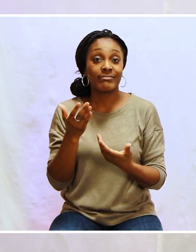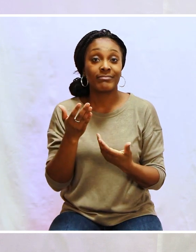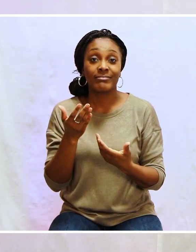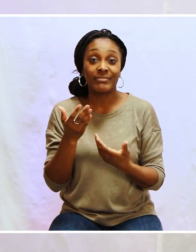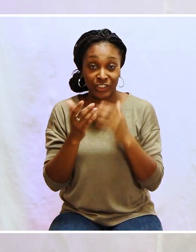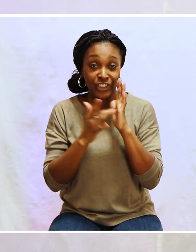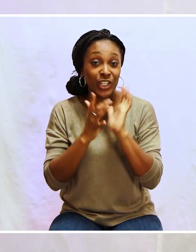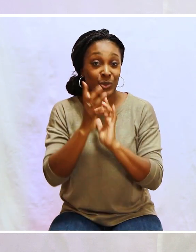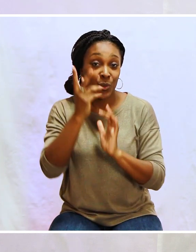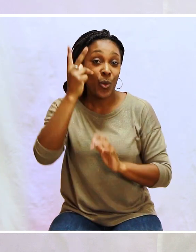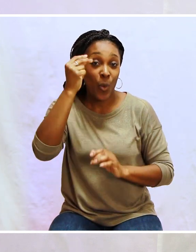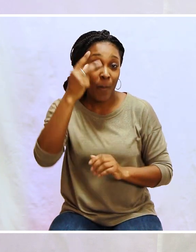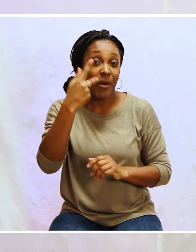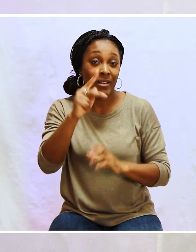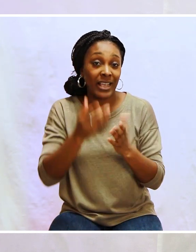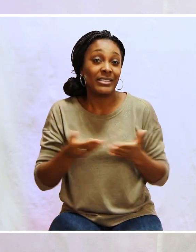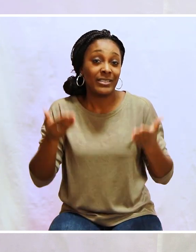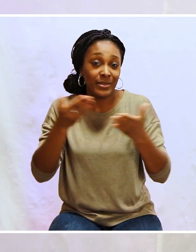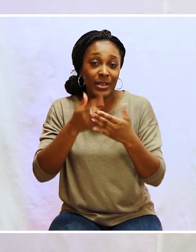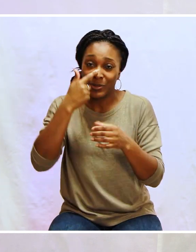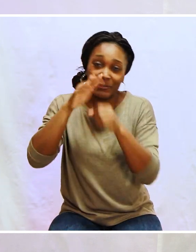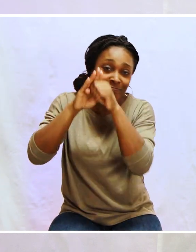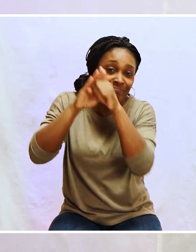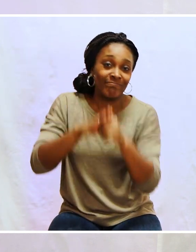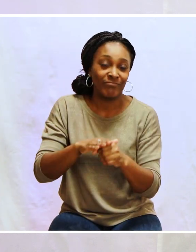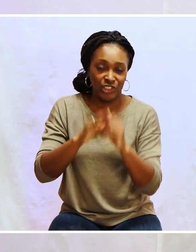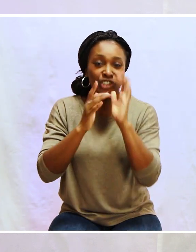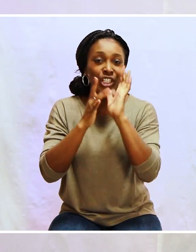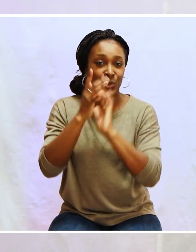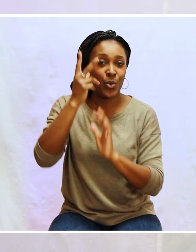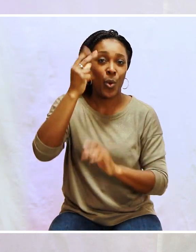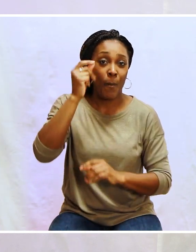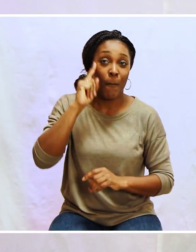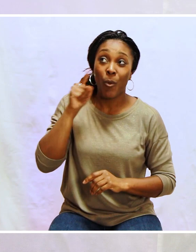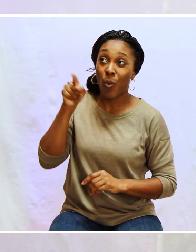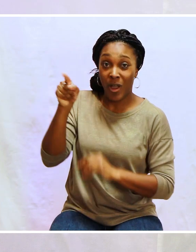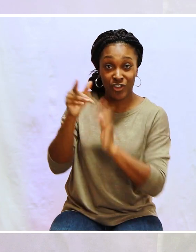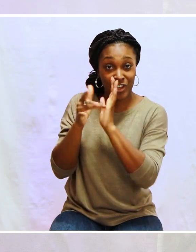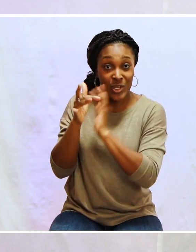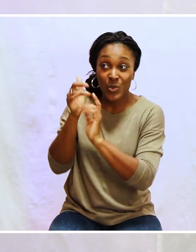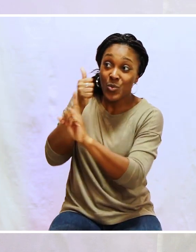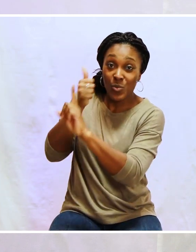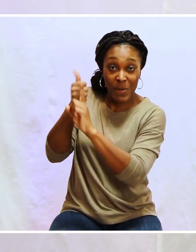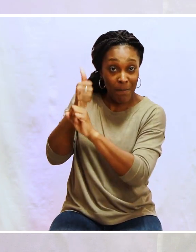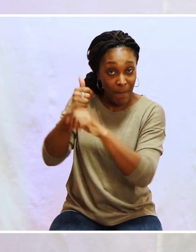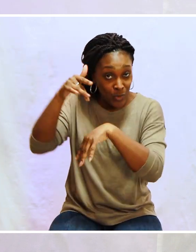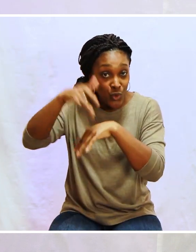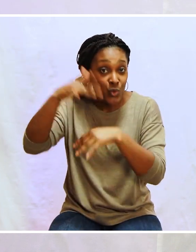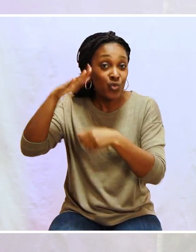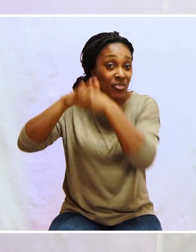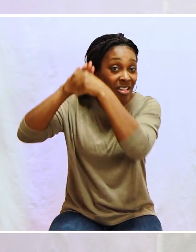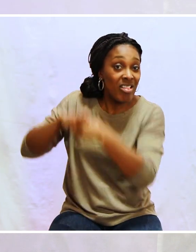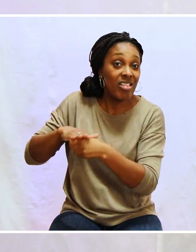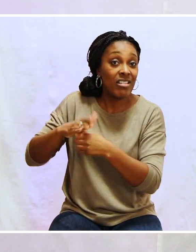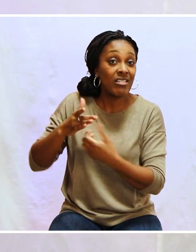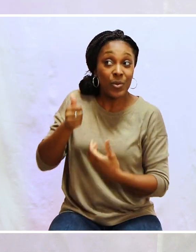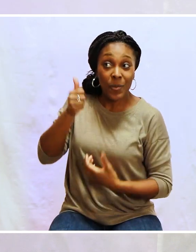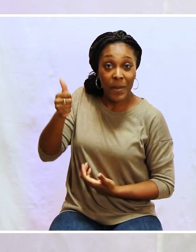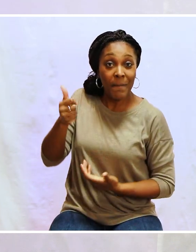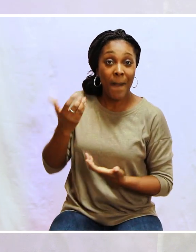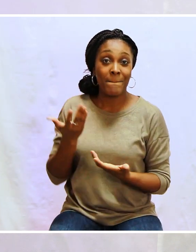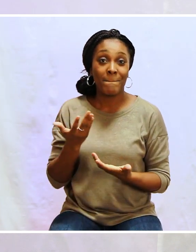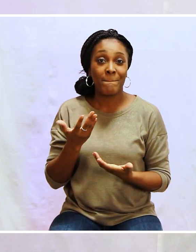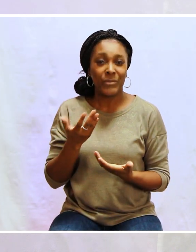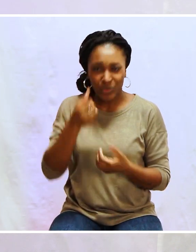laquelle tu es en train de passer, cette situation d'humiliation, parce que lui-même, la Bible déclare, il a été humilié. Rappelle-toi comment